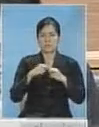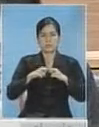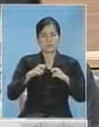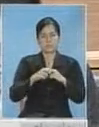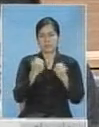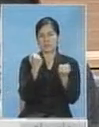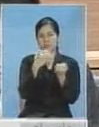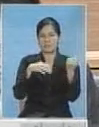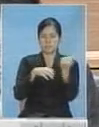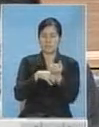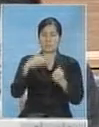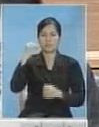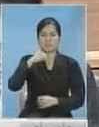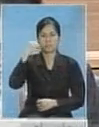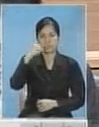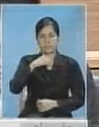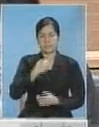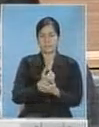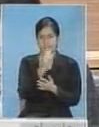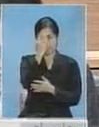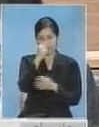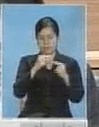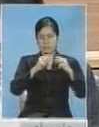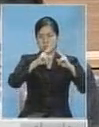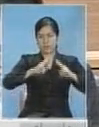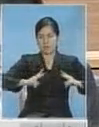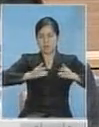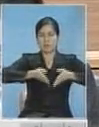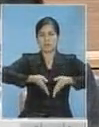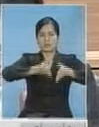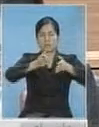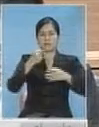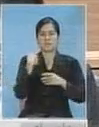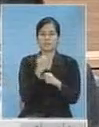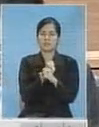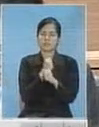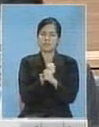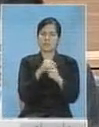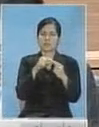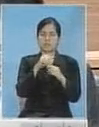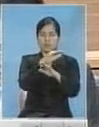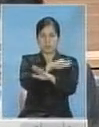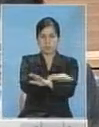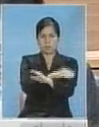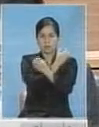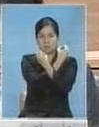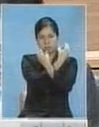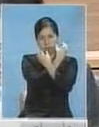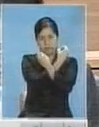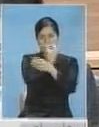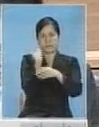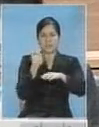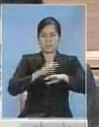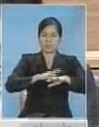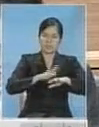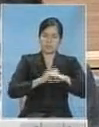จำทำไมกรมทางหลวงจึงไม่สร้างเป็นไฟเหลืองไฟแดงนะครับเพื่อที่จะเป็นการหยุดร